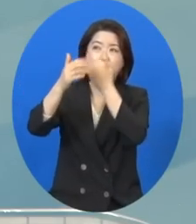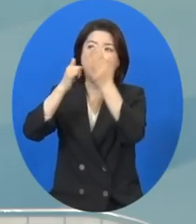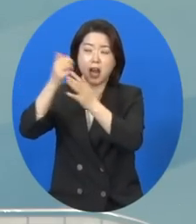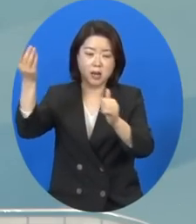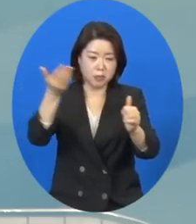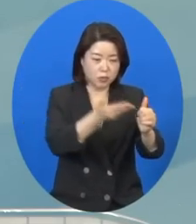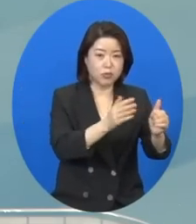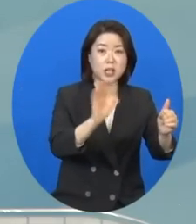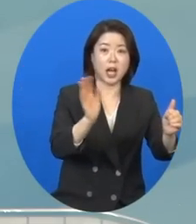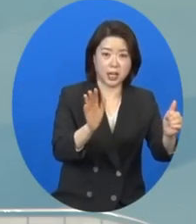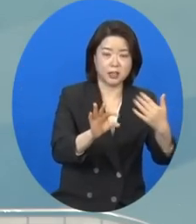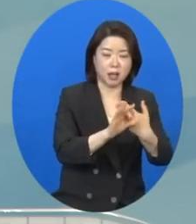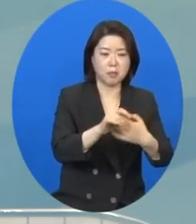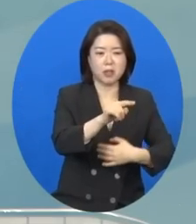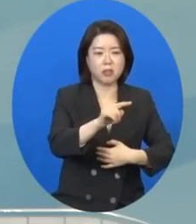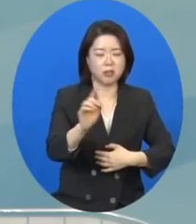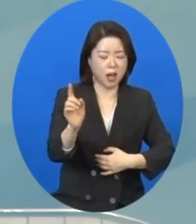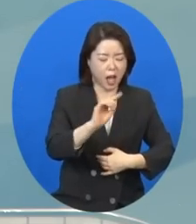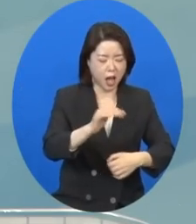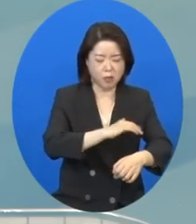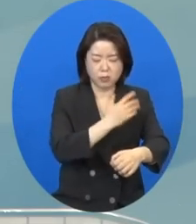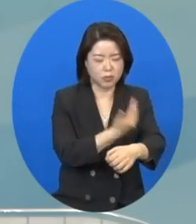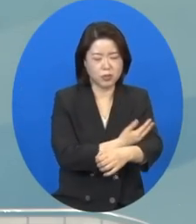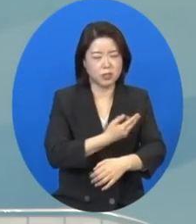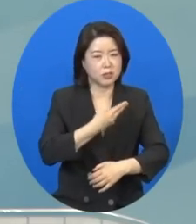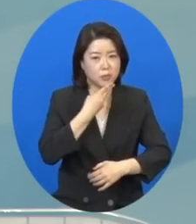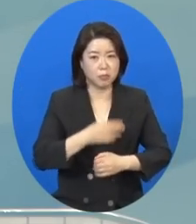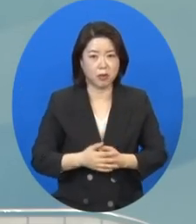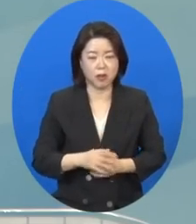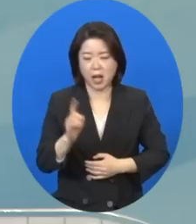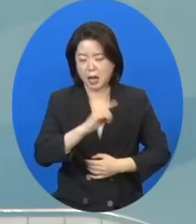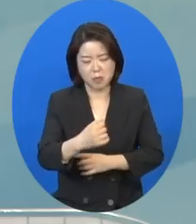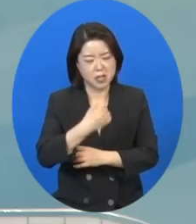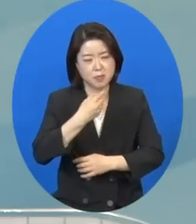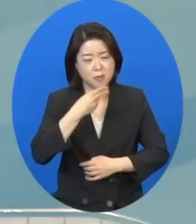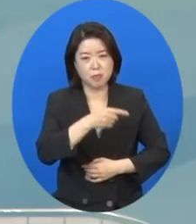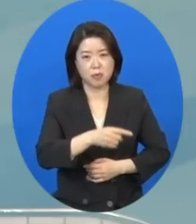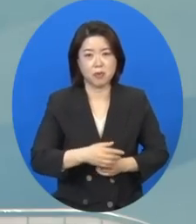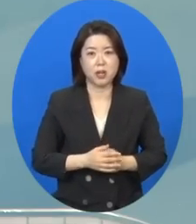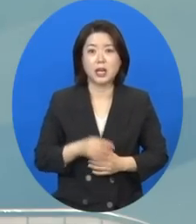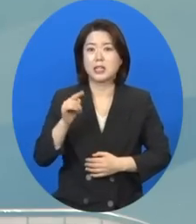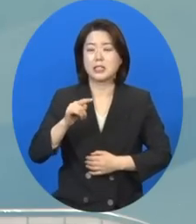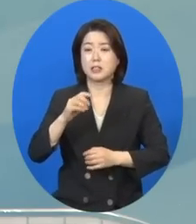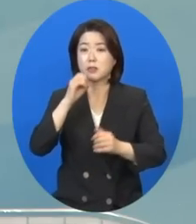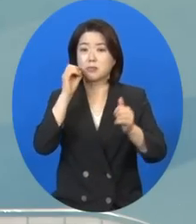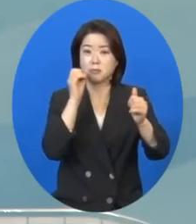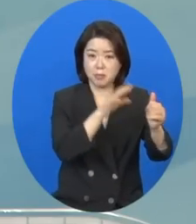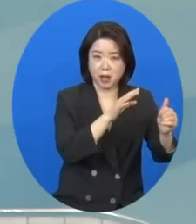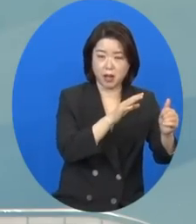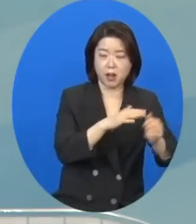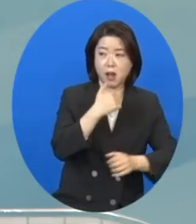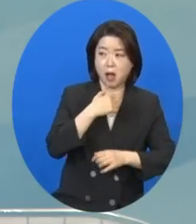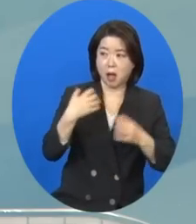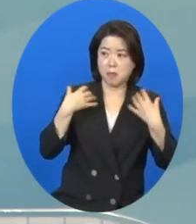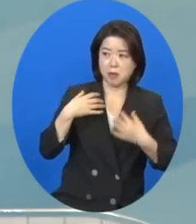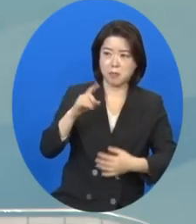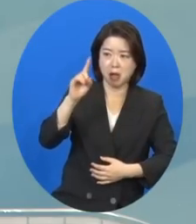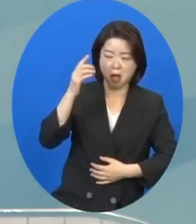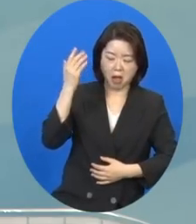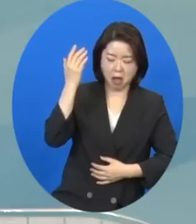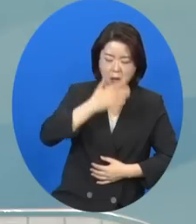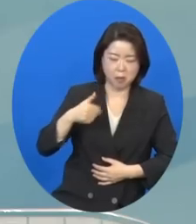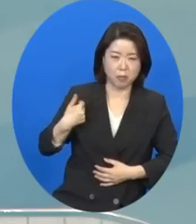주지 않았다면 너에게는 아무런 권한이 없다 아무런 힘이 없다라고 하는 것을 빌라드는 전혀 모르고